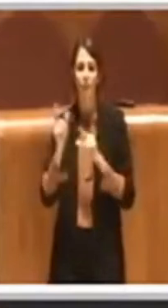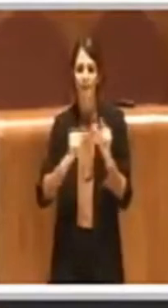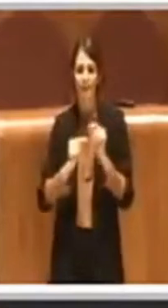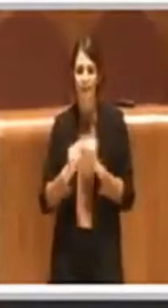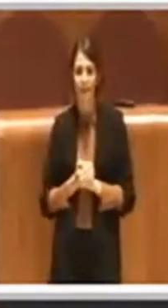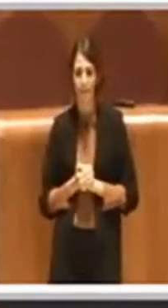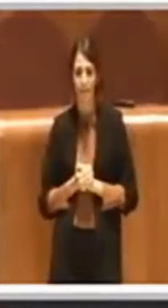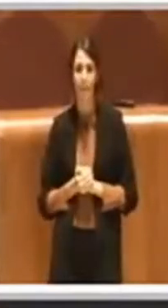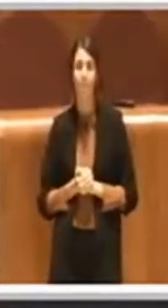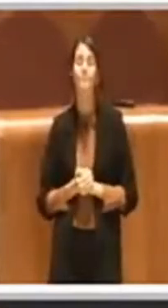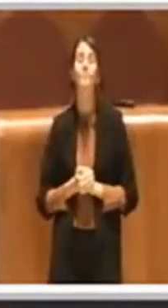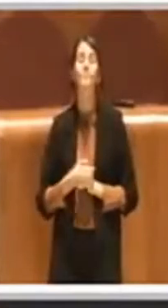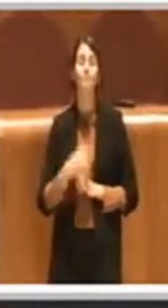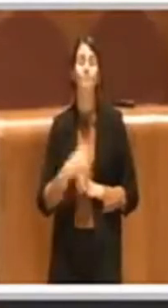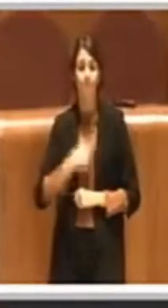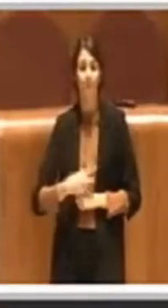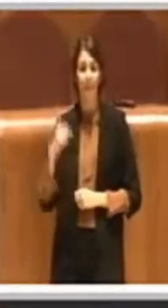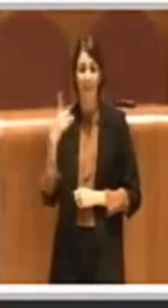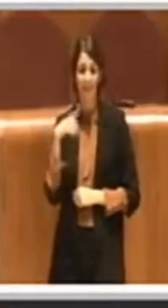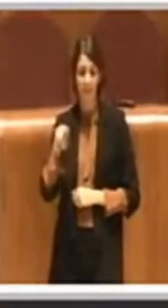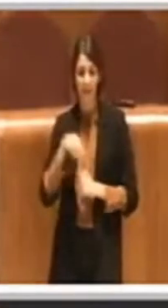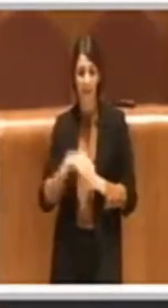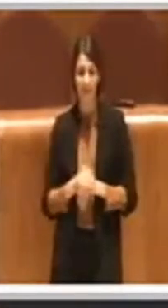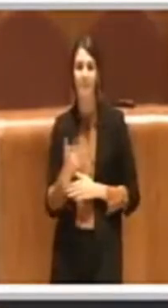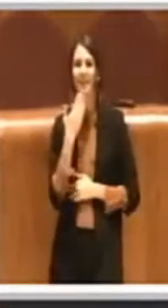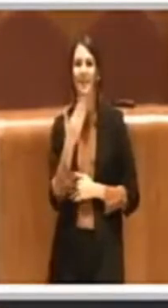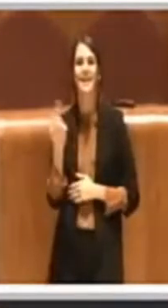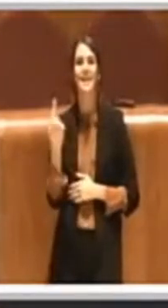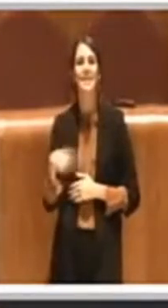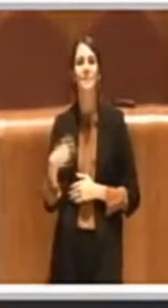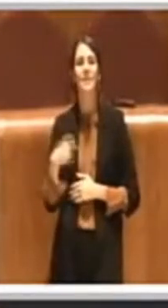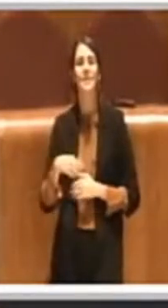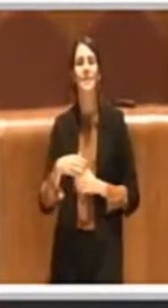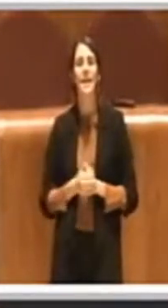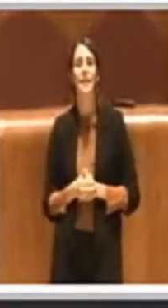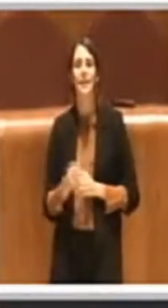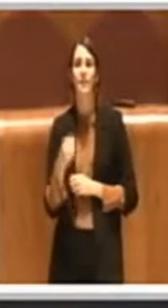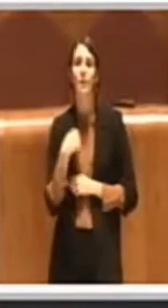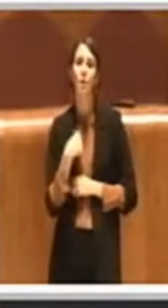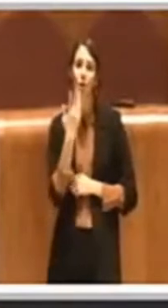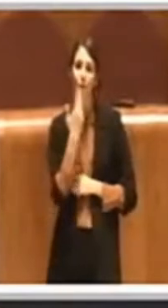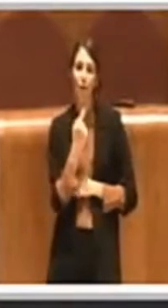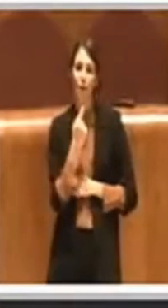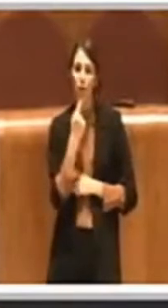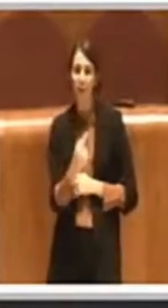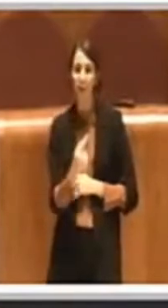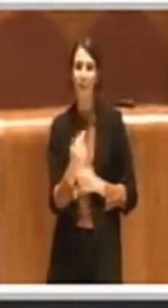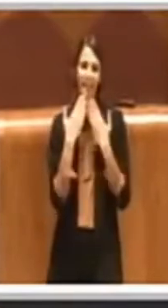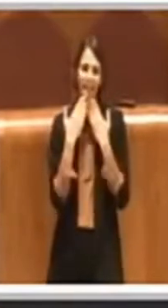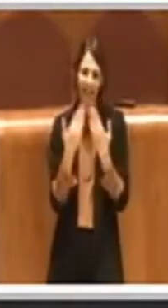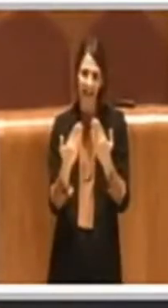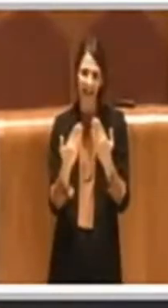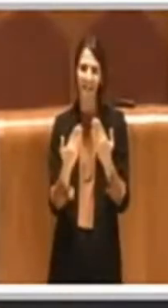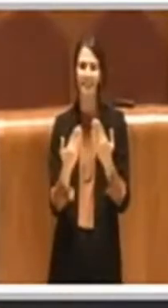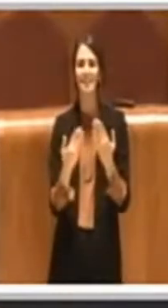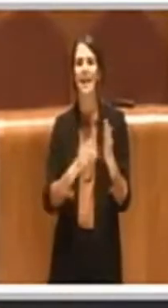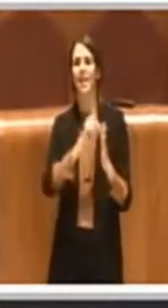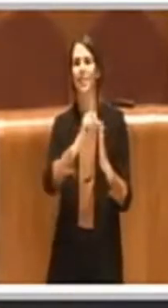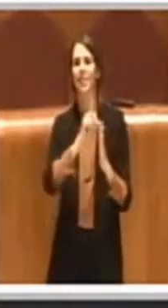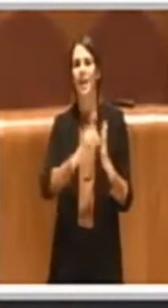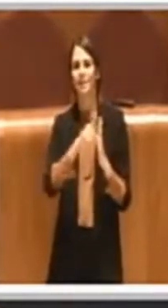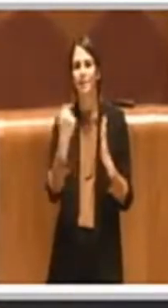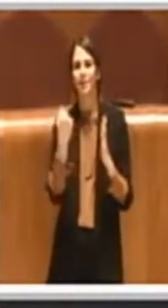sì grazie presidente allora ovviamente io ringrazio i proponenti di questa delibera che oggettivamente